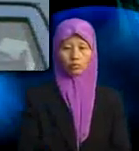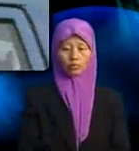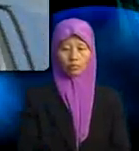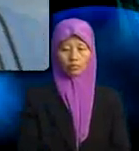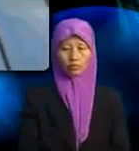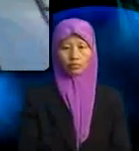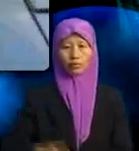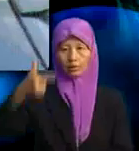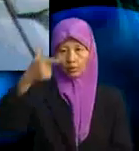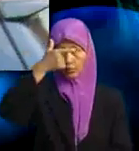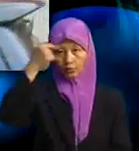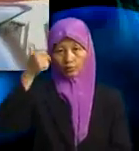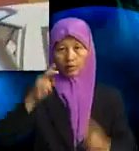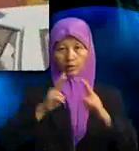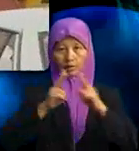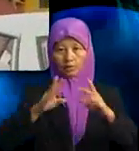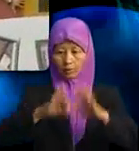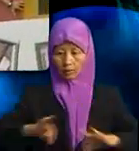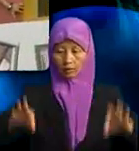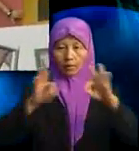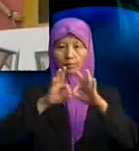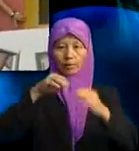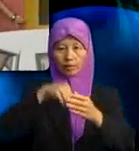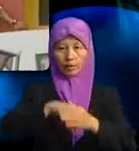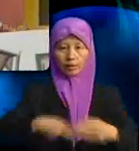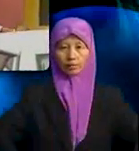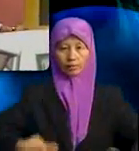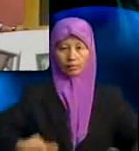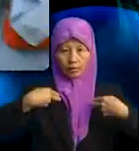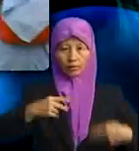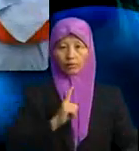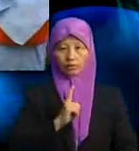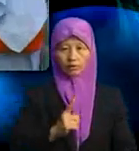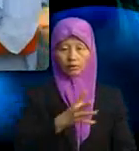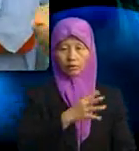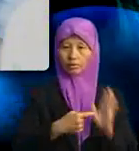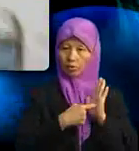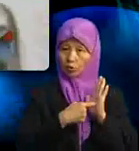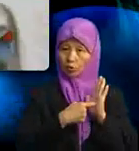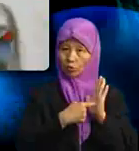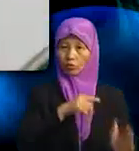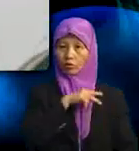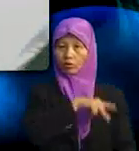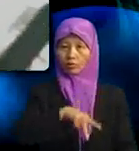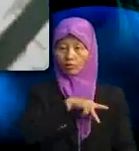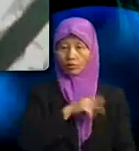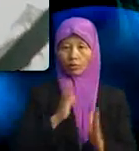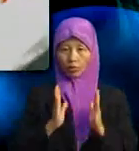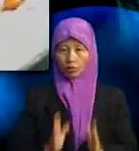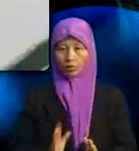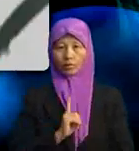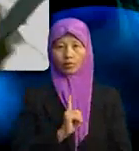kekotoran. Ini kerana ia amatlah penting dalam kehidupan umat Islam dan